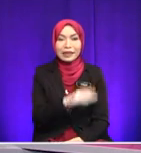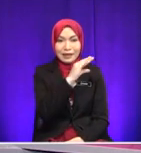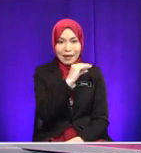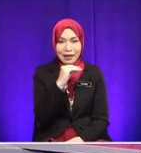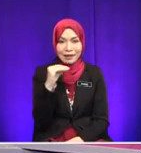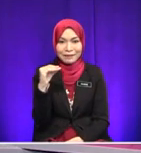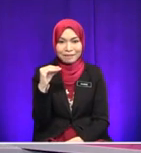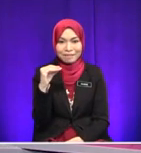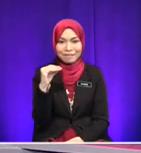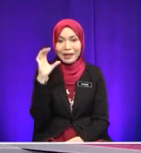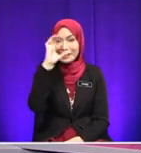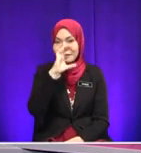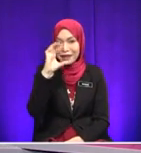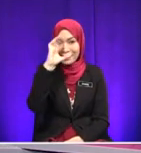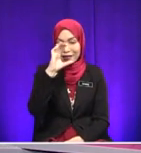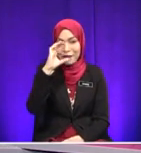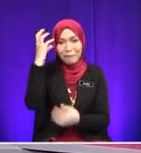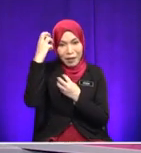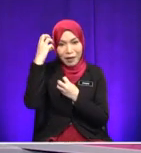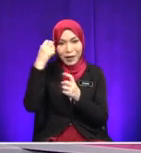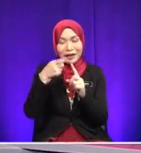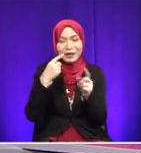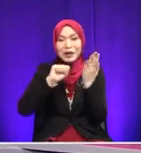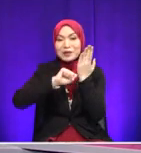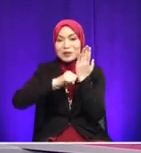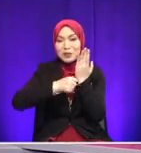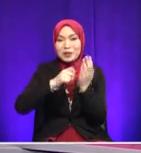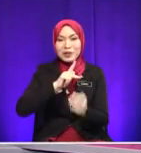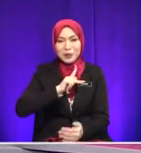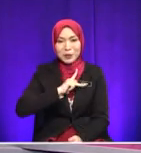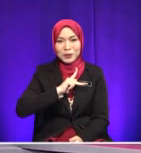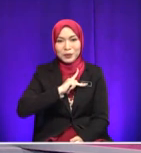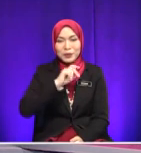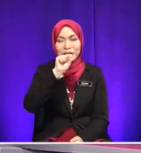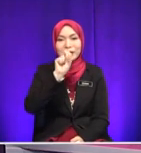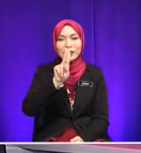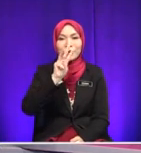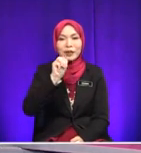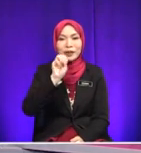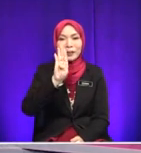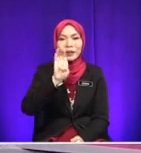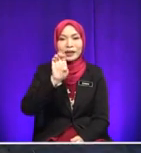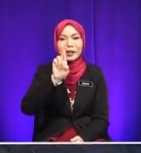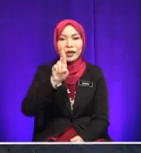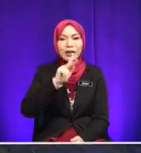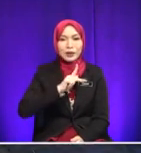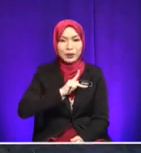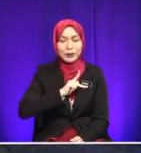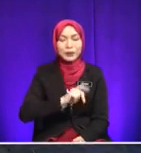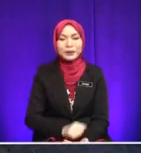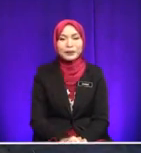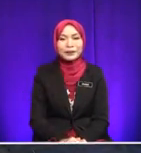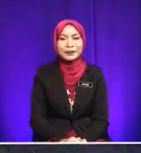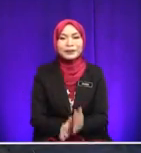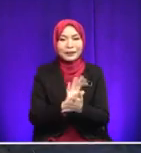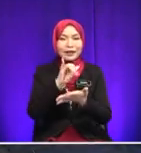layari ataupun cari maklumat sumberku. Okay. Ya, anak-anak murid semua. Baiklah, itulah dia sesi pembelajaran kita pada hari ini dan